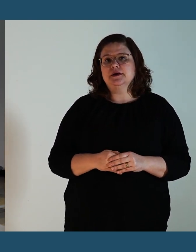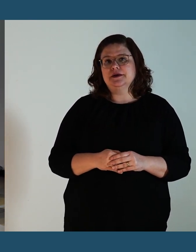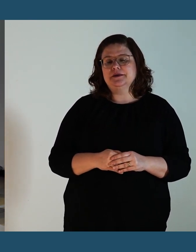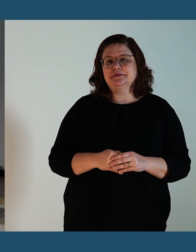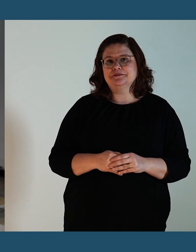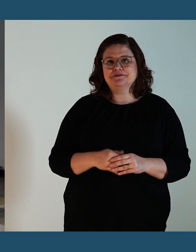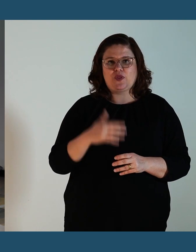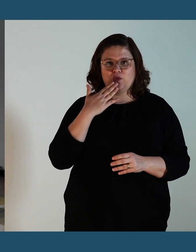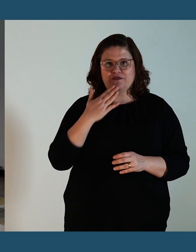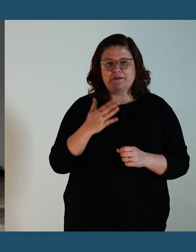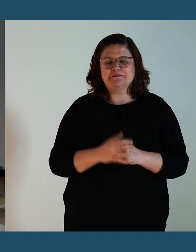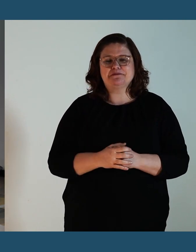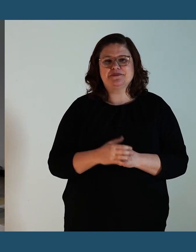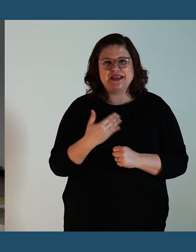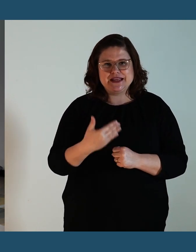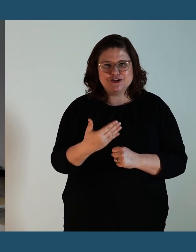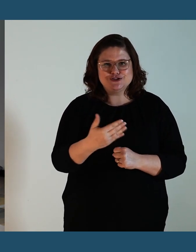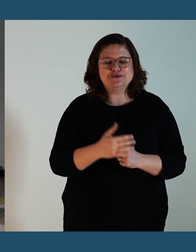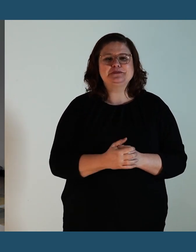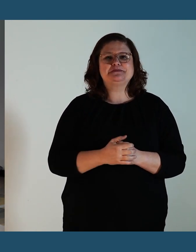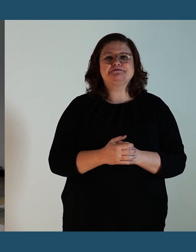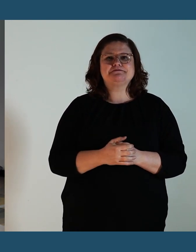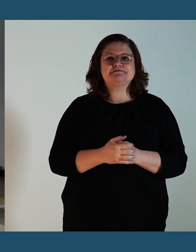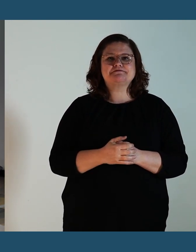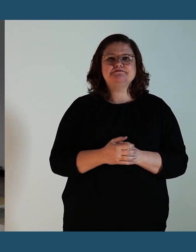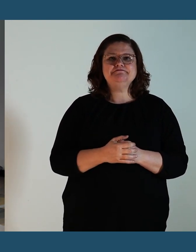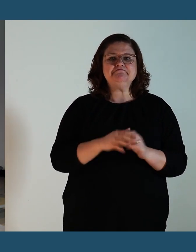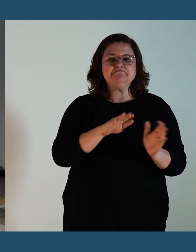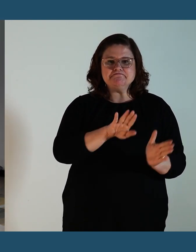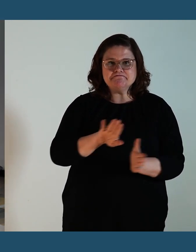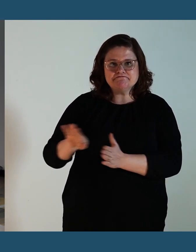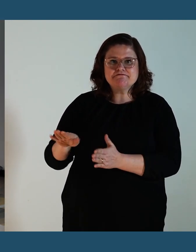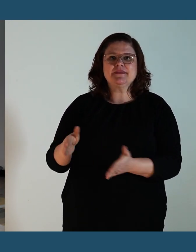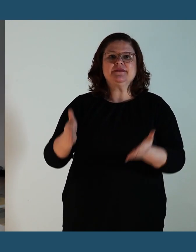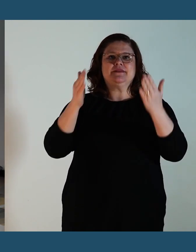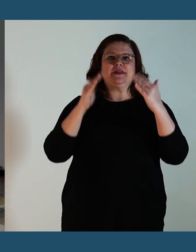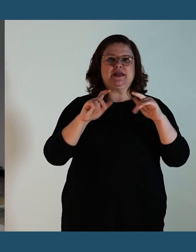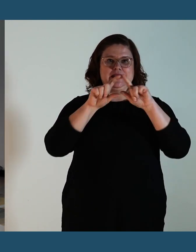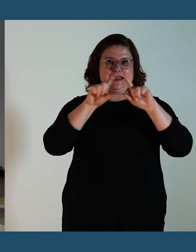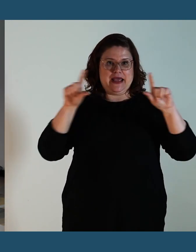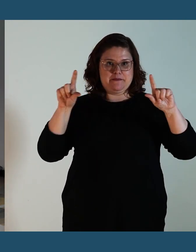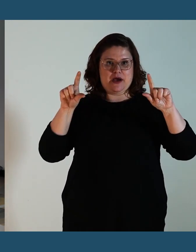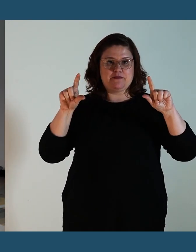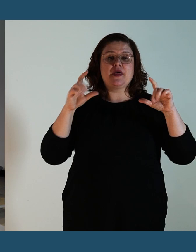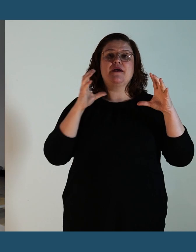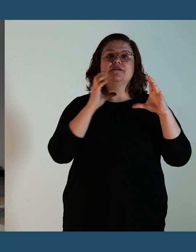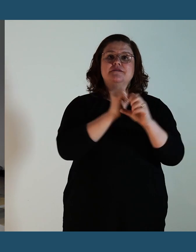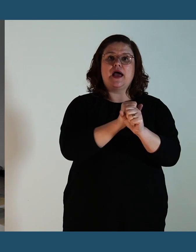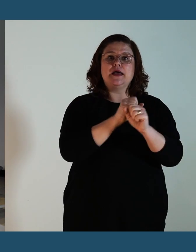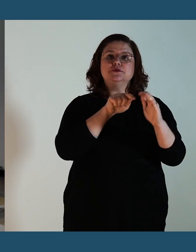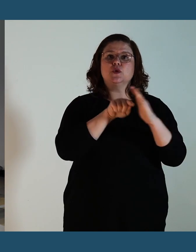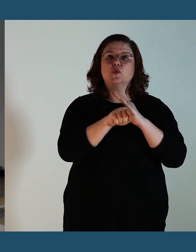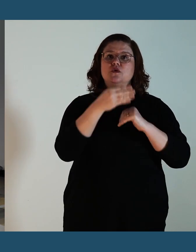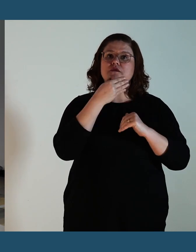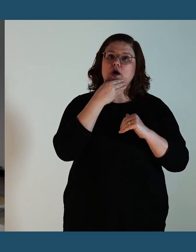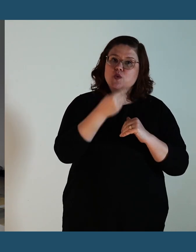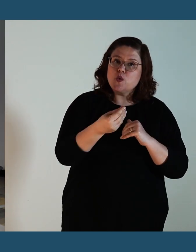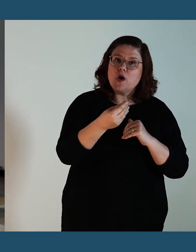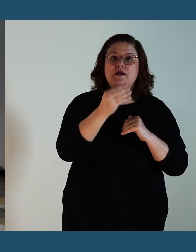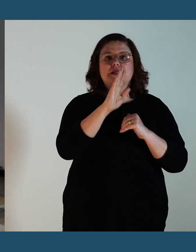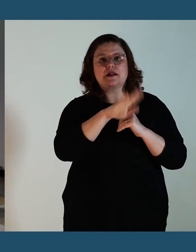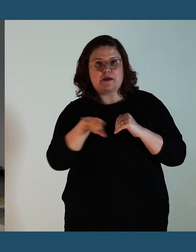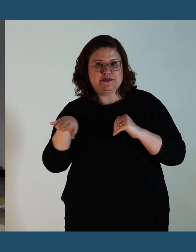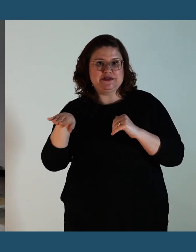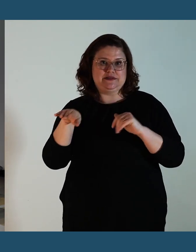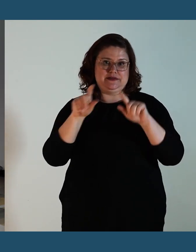Hyvä, kiitos. Sitten mennään seuraavaan aihealueeseen. Puhutaan vähemmistöihin kuuluvista nuorista ja lapsista.